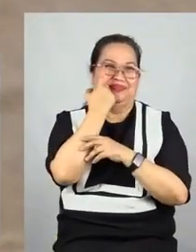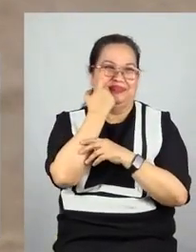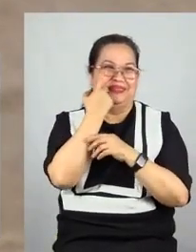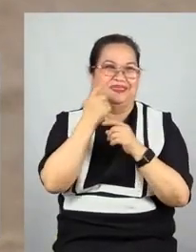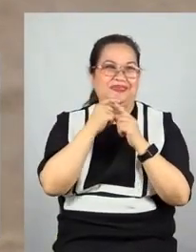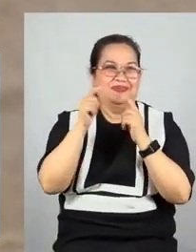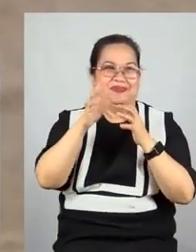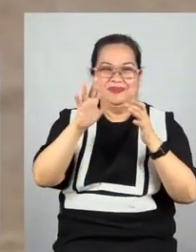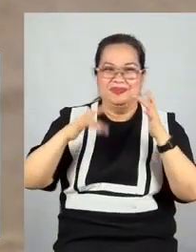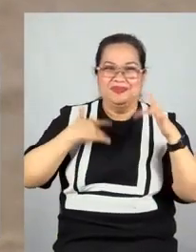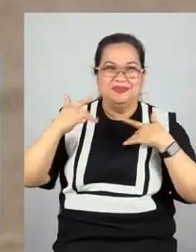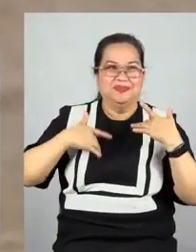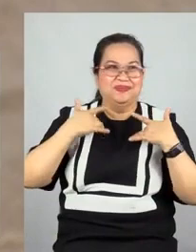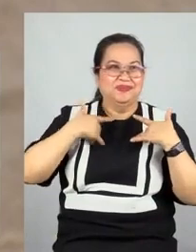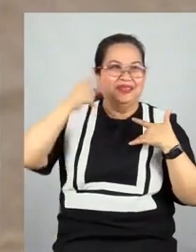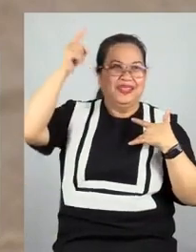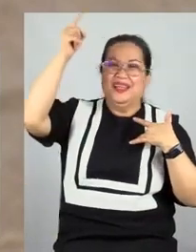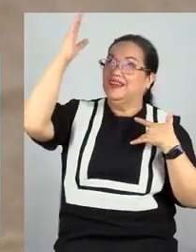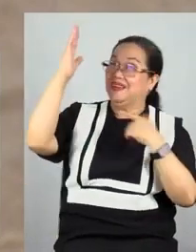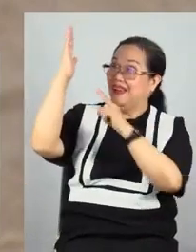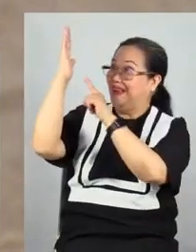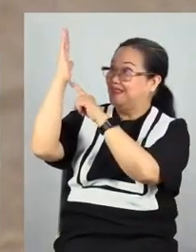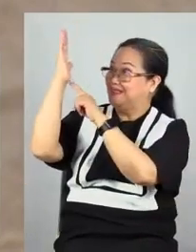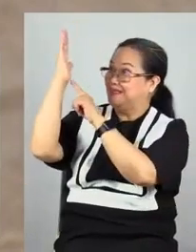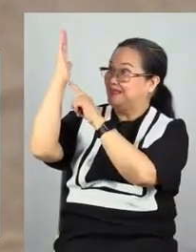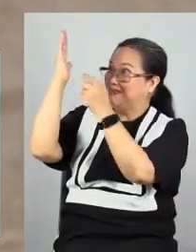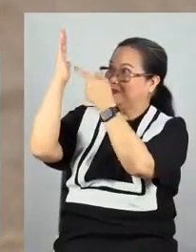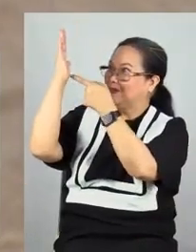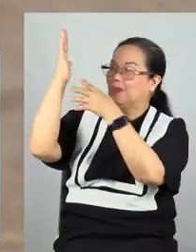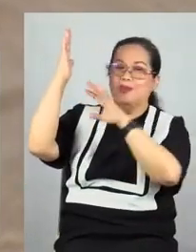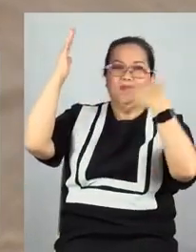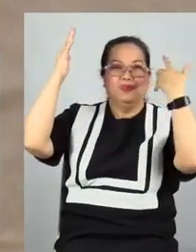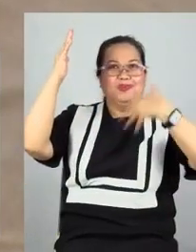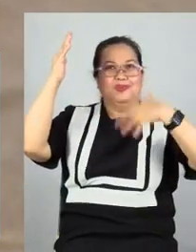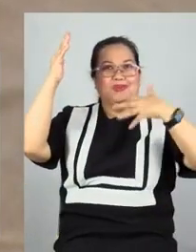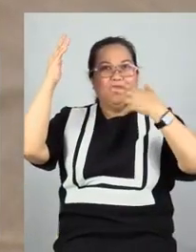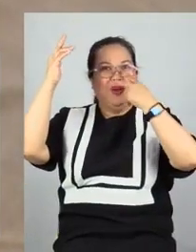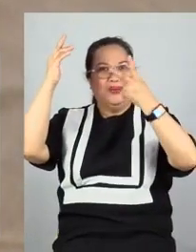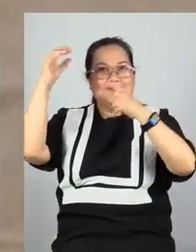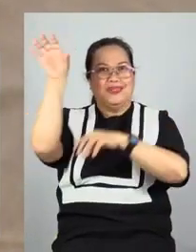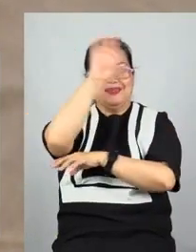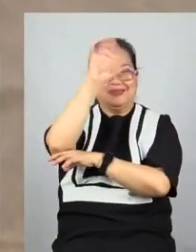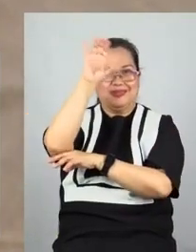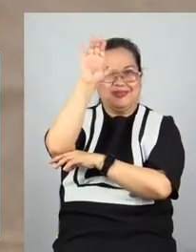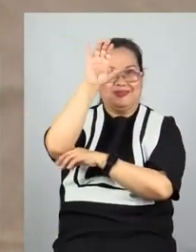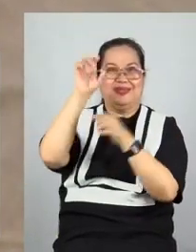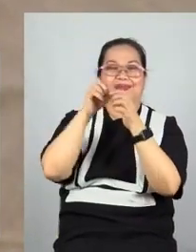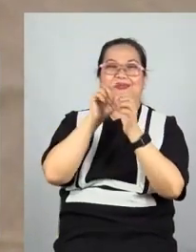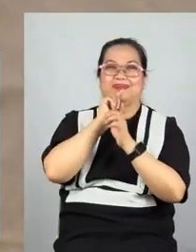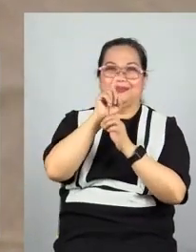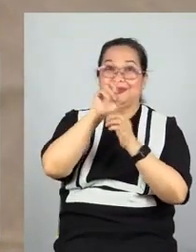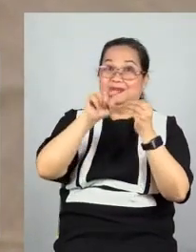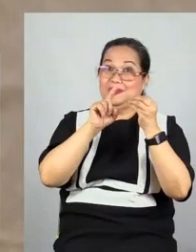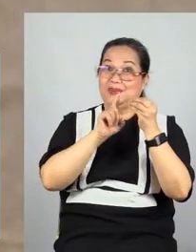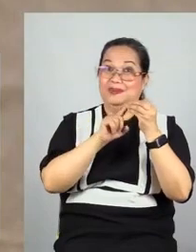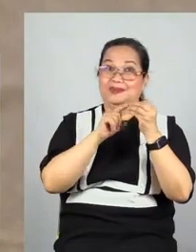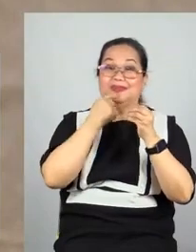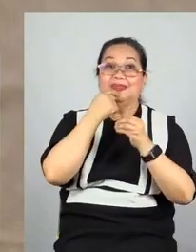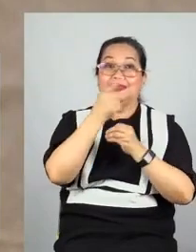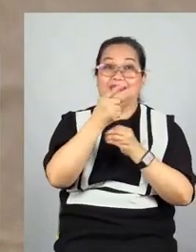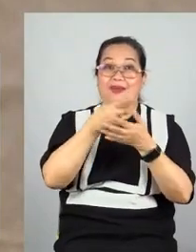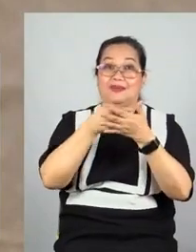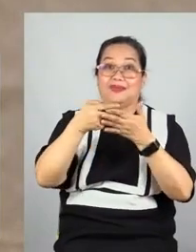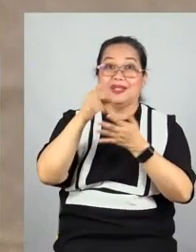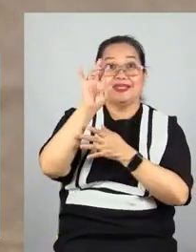Ang kadakilaan ng kanyang ginawa ng unang Kapaskuhan ay makikita dito sa mga tekstong ito. Ang sabi sa